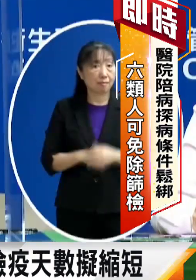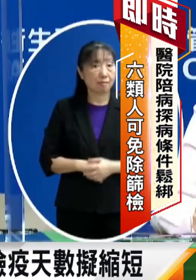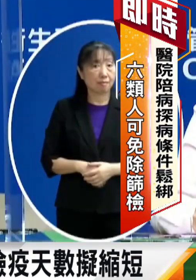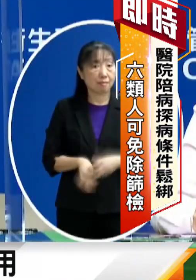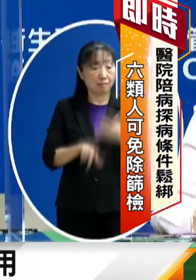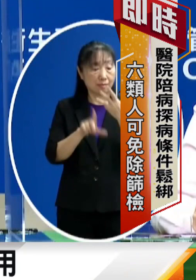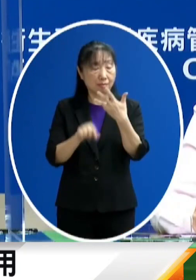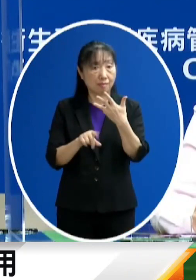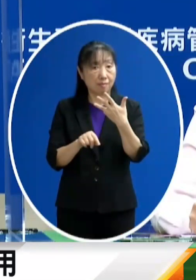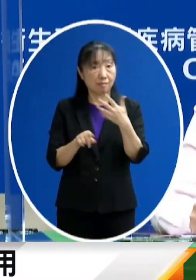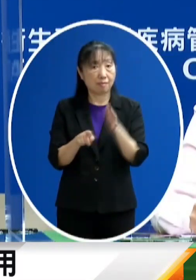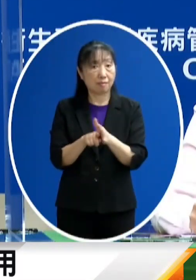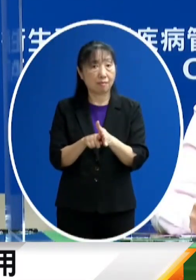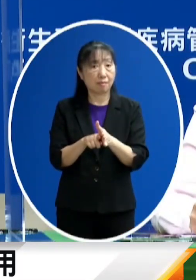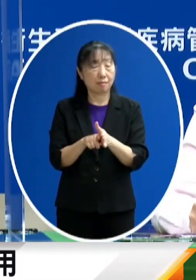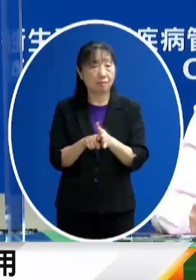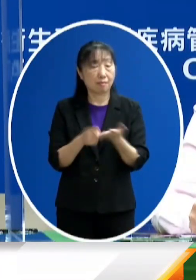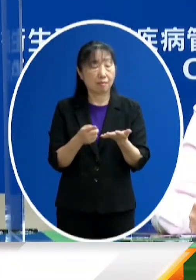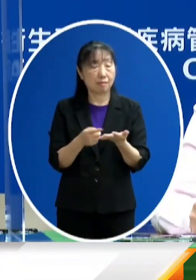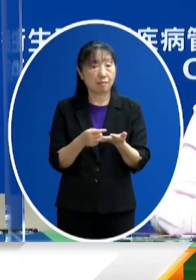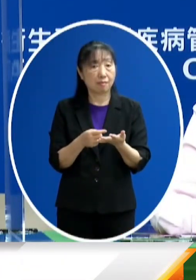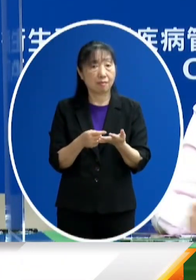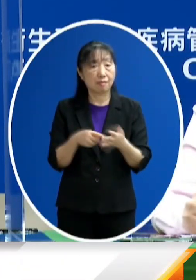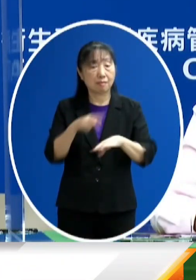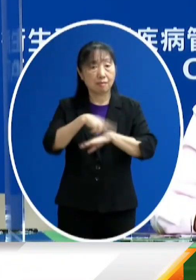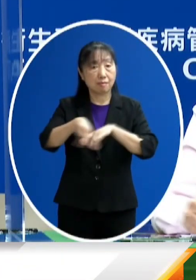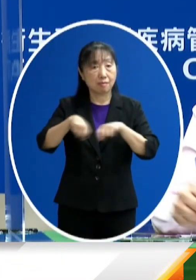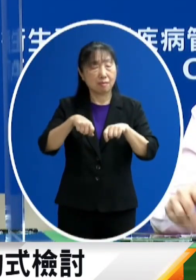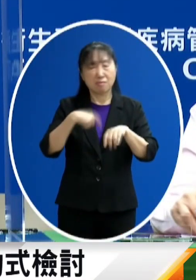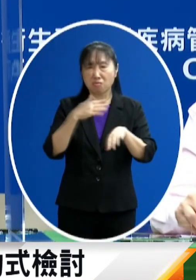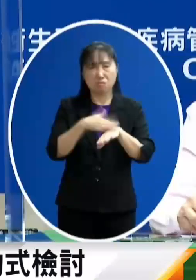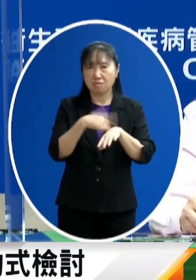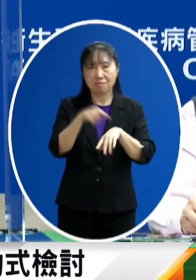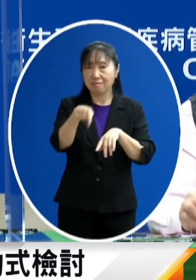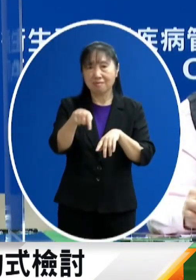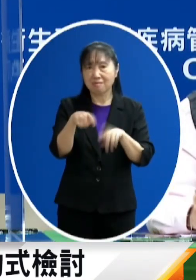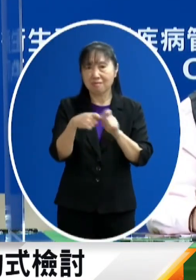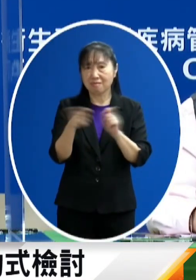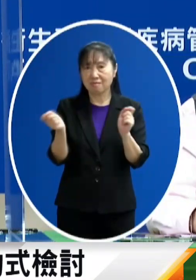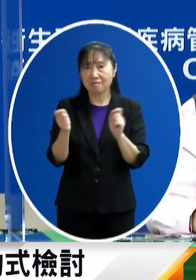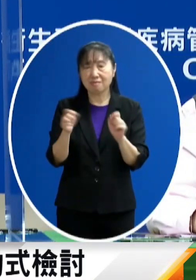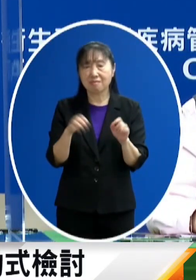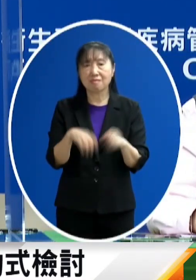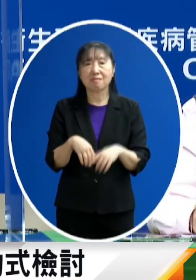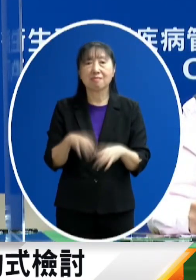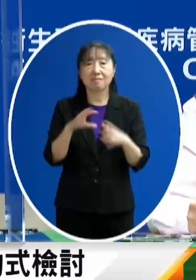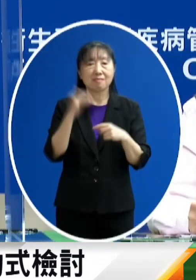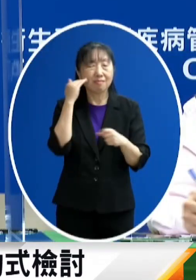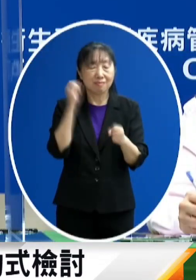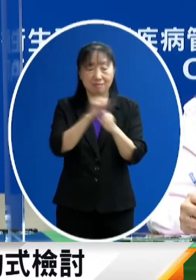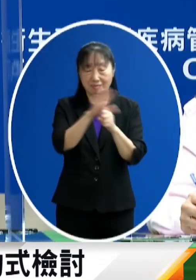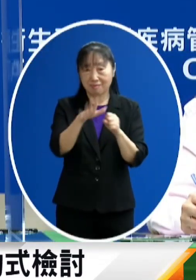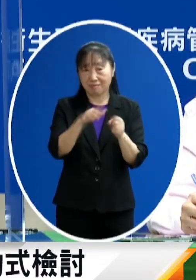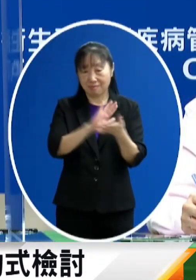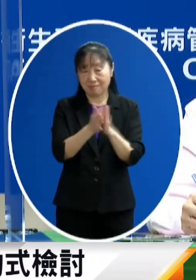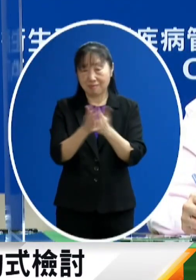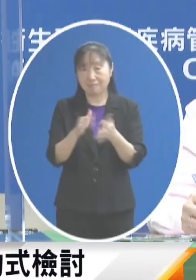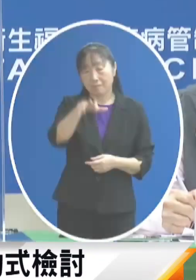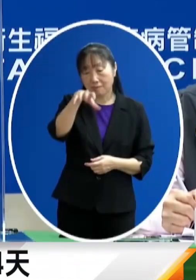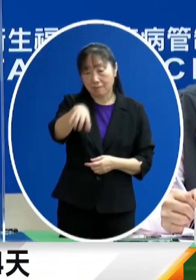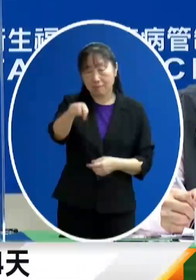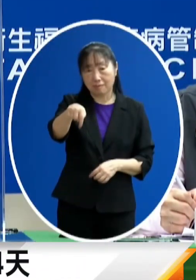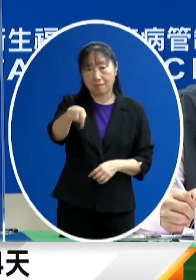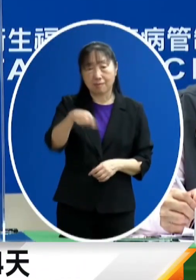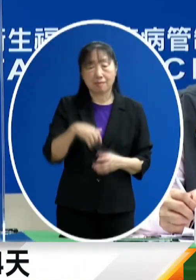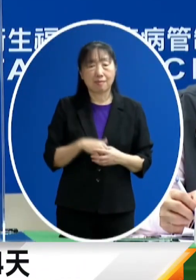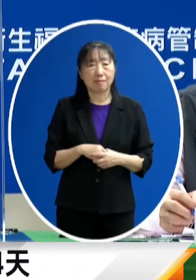月的时候，大概我们采用，大概不会把它规划到那么久了哈。当然，如果随着疫情的变化，它是滚动式的检讨。